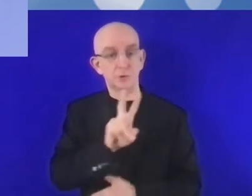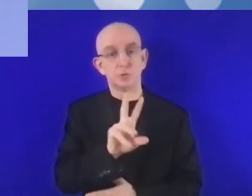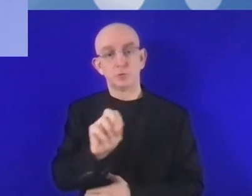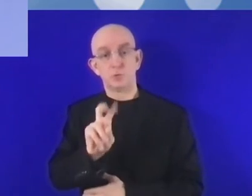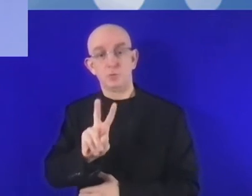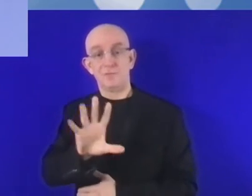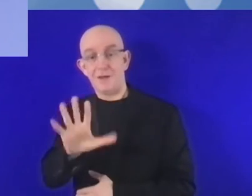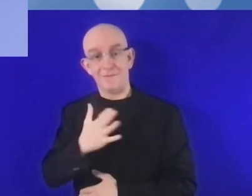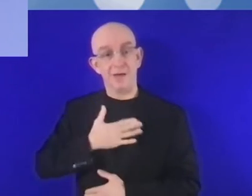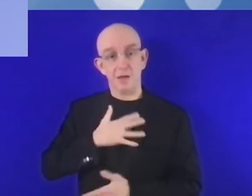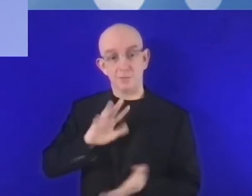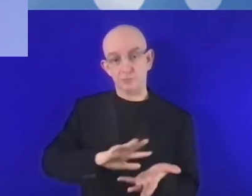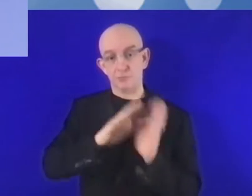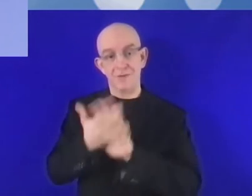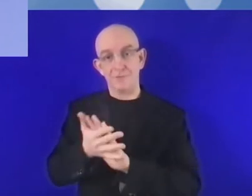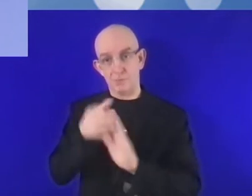цифровизации. Это стратегия